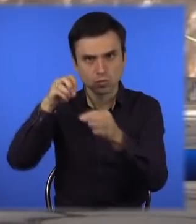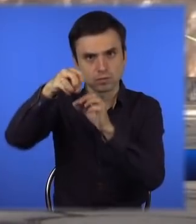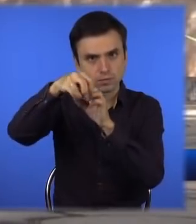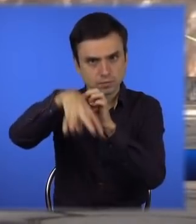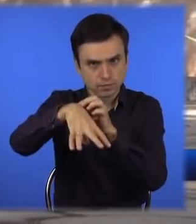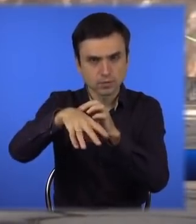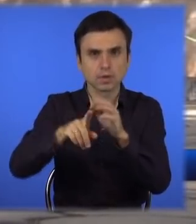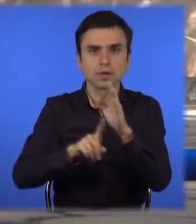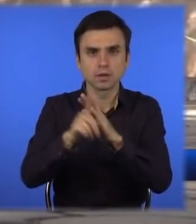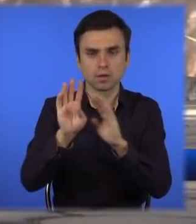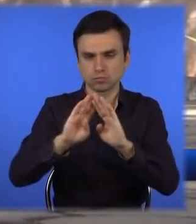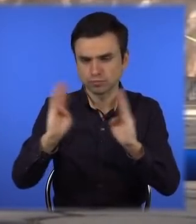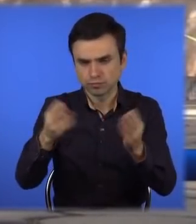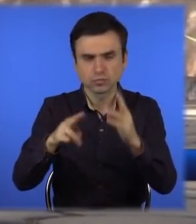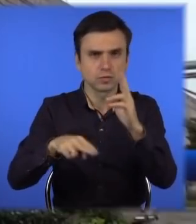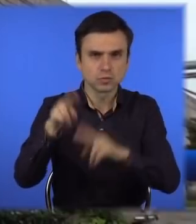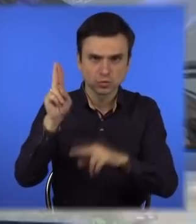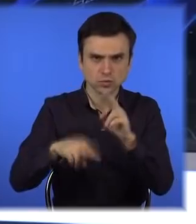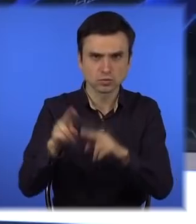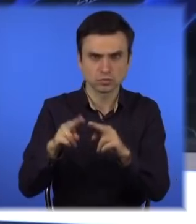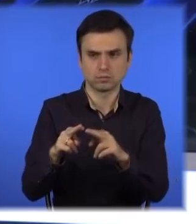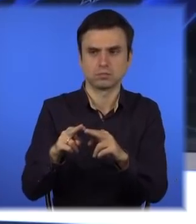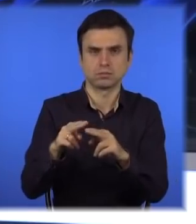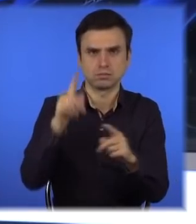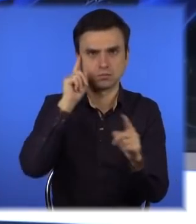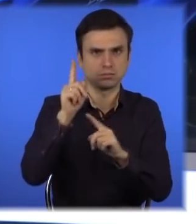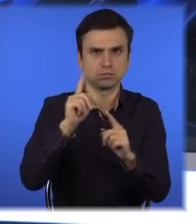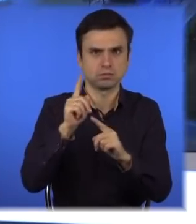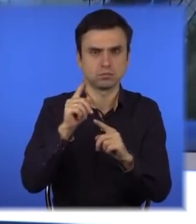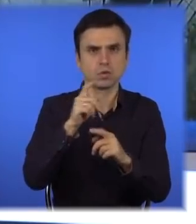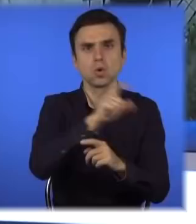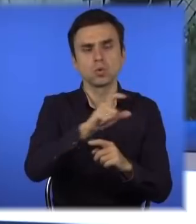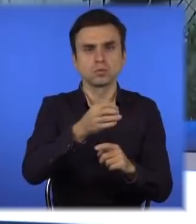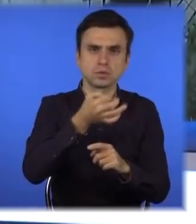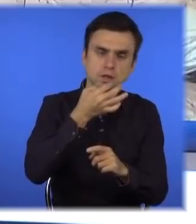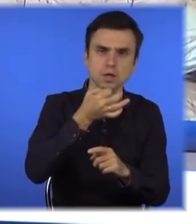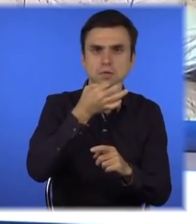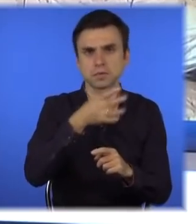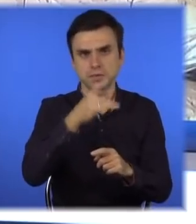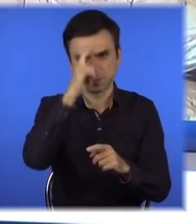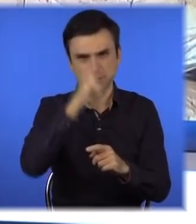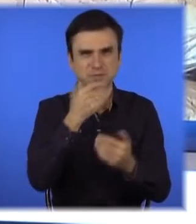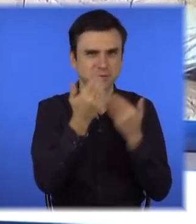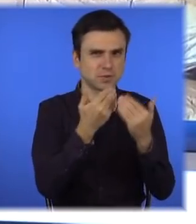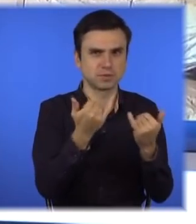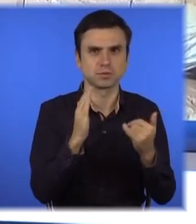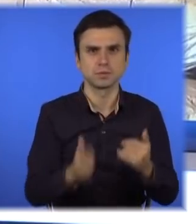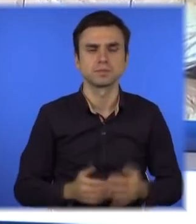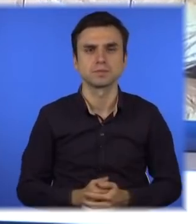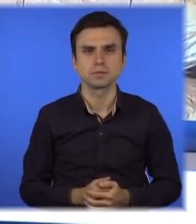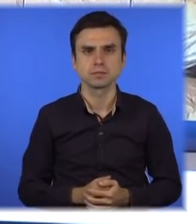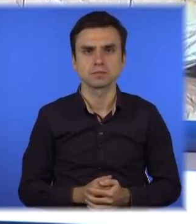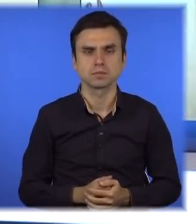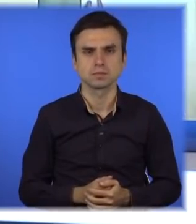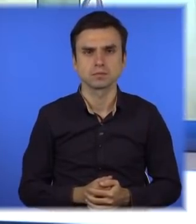Відзначу, Криворізька теплоцентраль забезпечує теплом більш ніж 3 тисячі містян. Це половина від загального населення